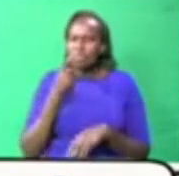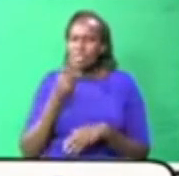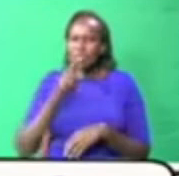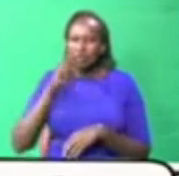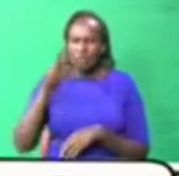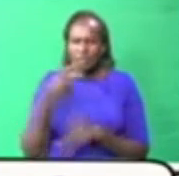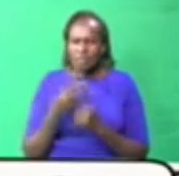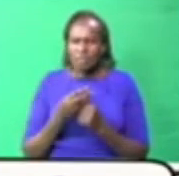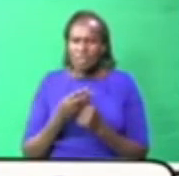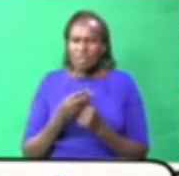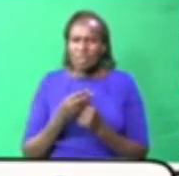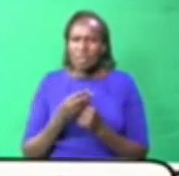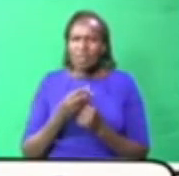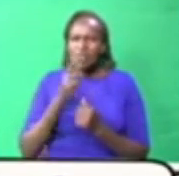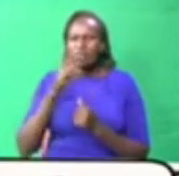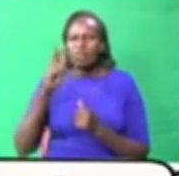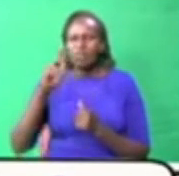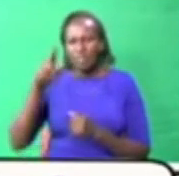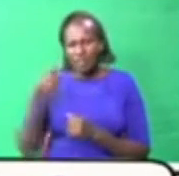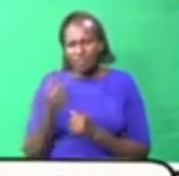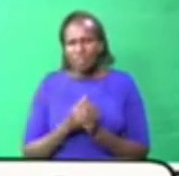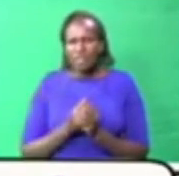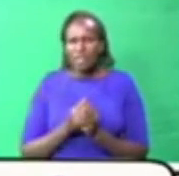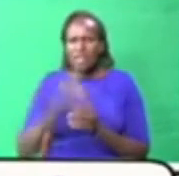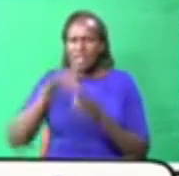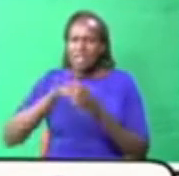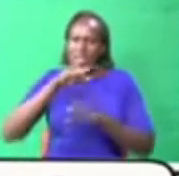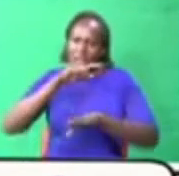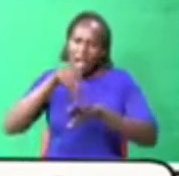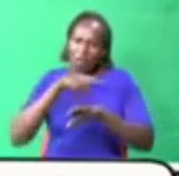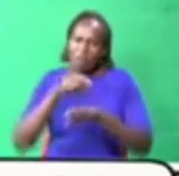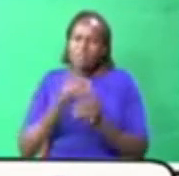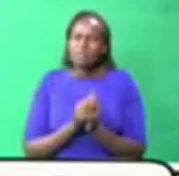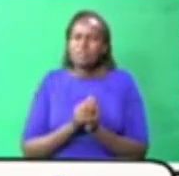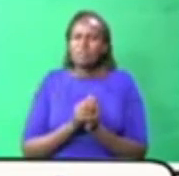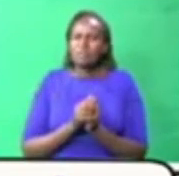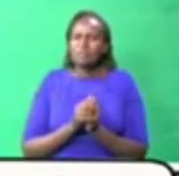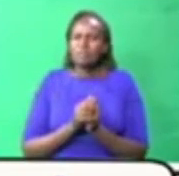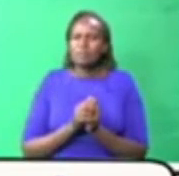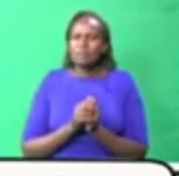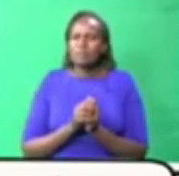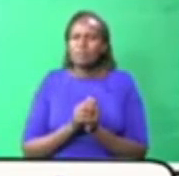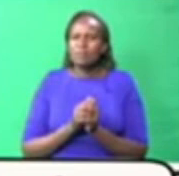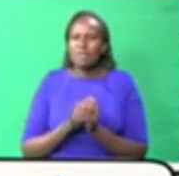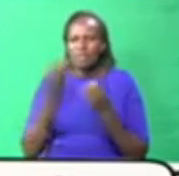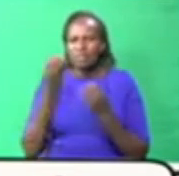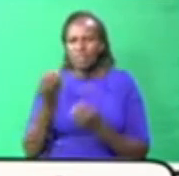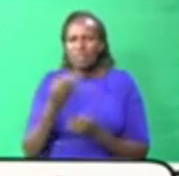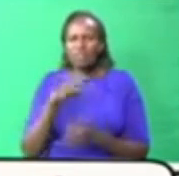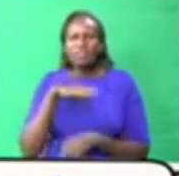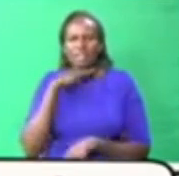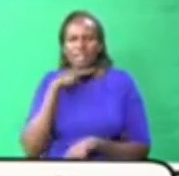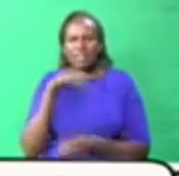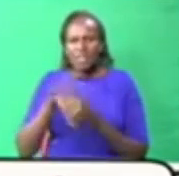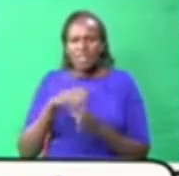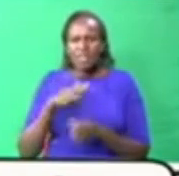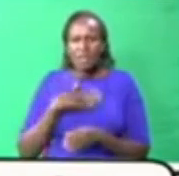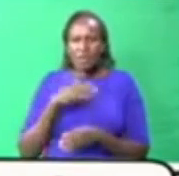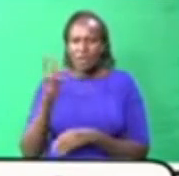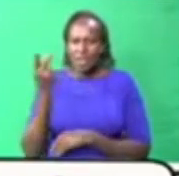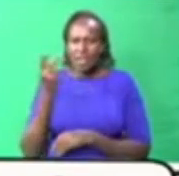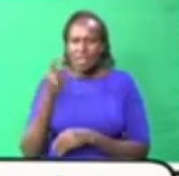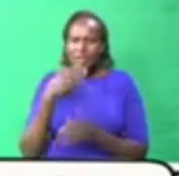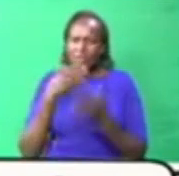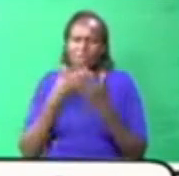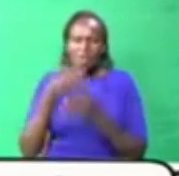Ingine 24,000. Within hours, not within. Sasa tunasema watu wachache wamekufa kwenye taifa letu. We thank God for that.